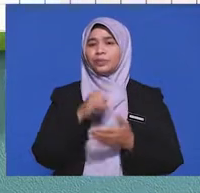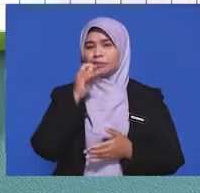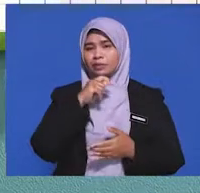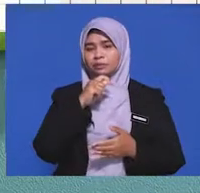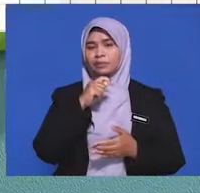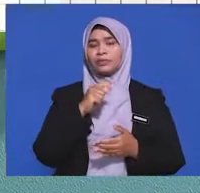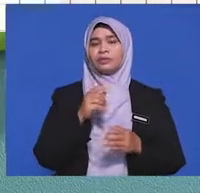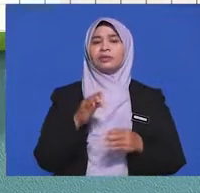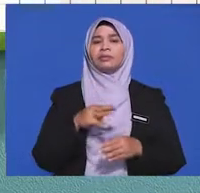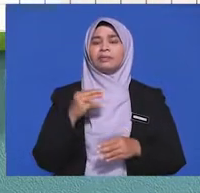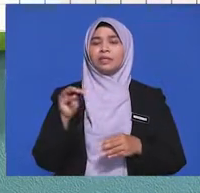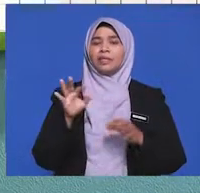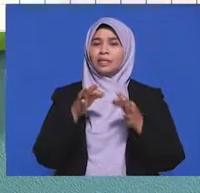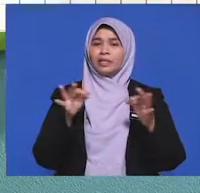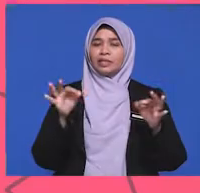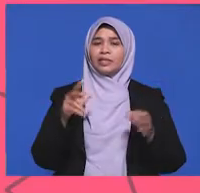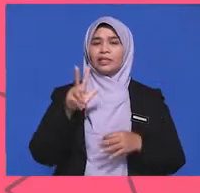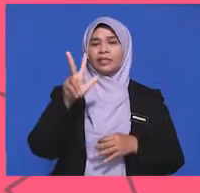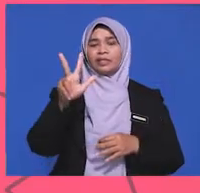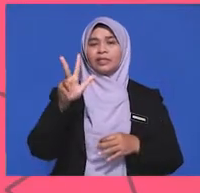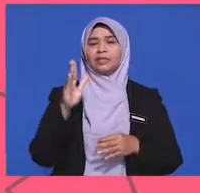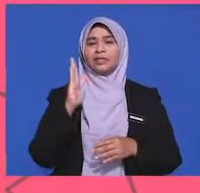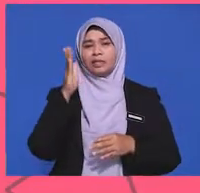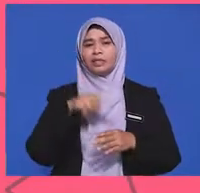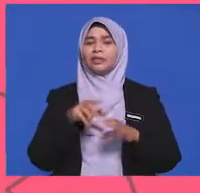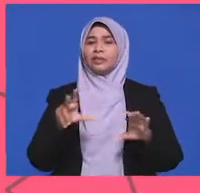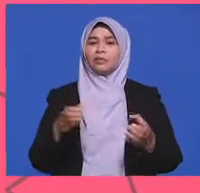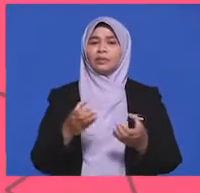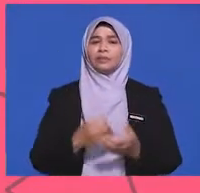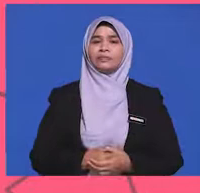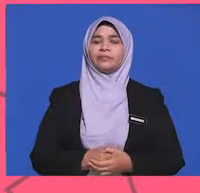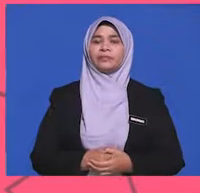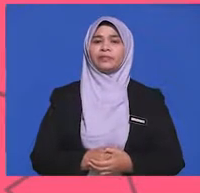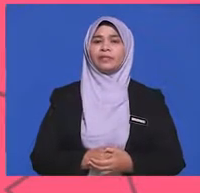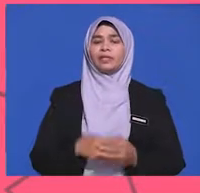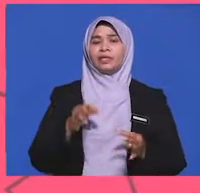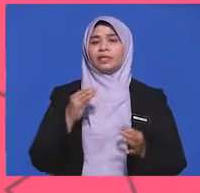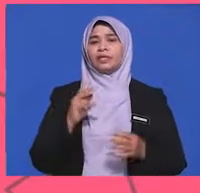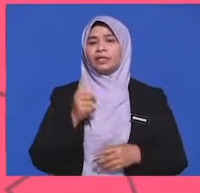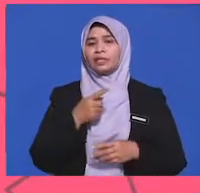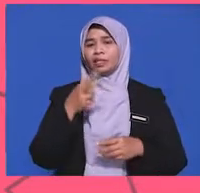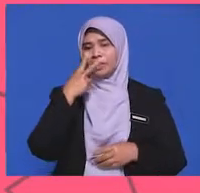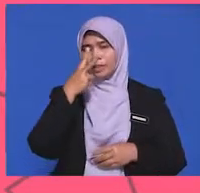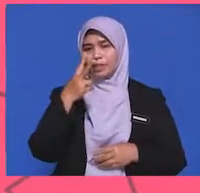ketiga akan dilaksanakan. Kita lihat sudokod.